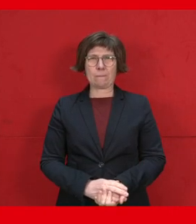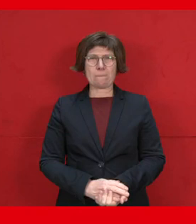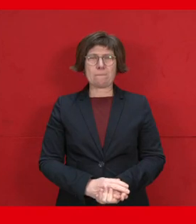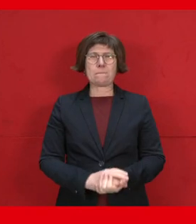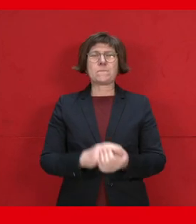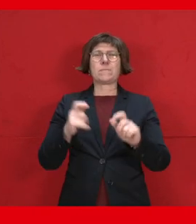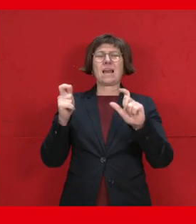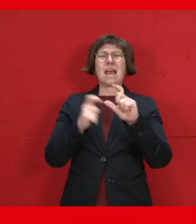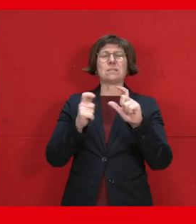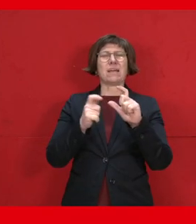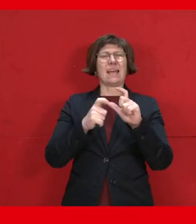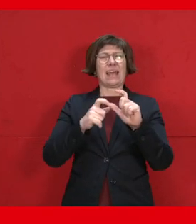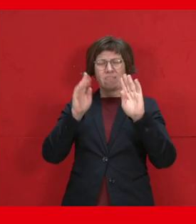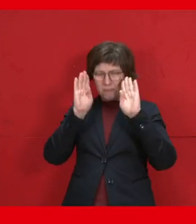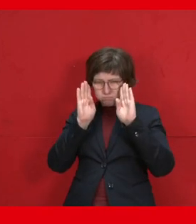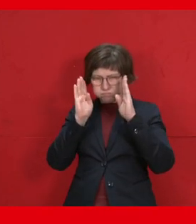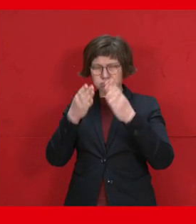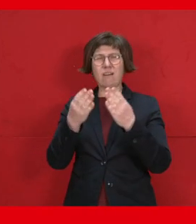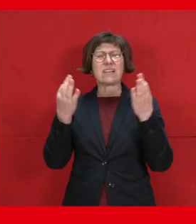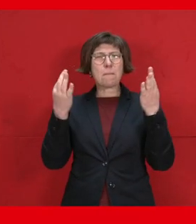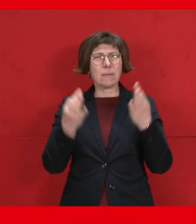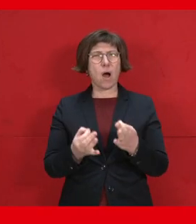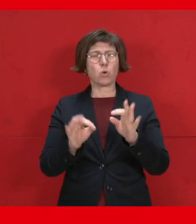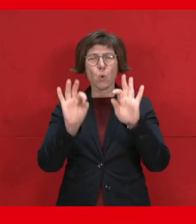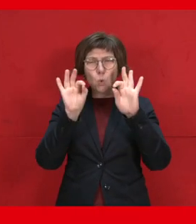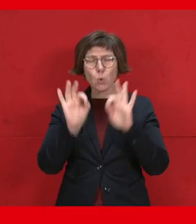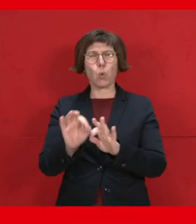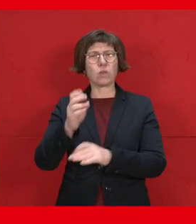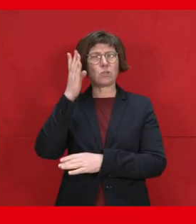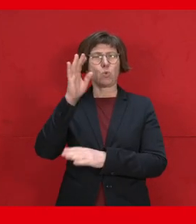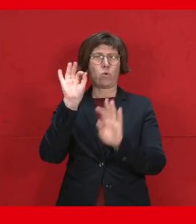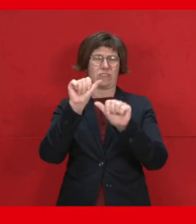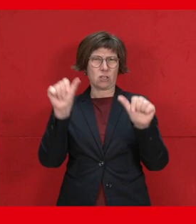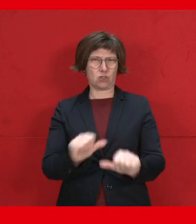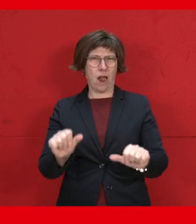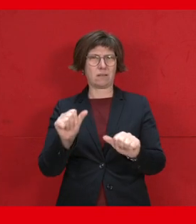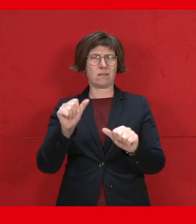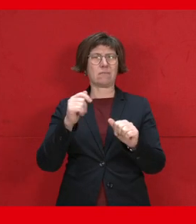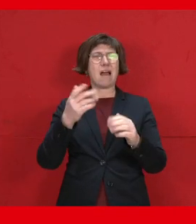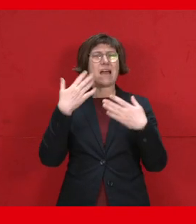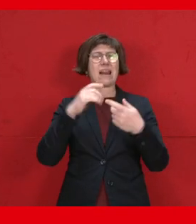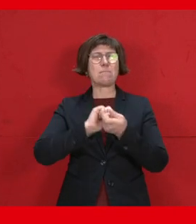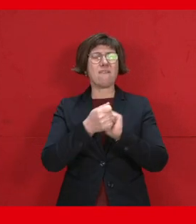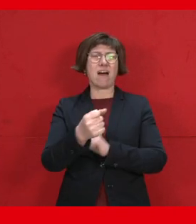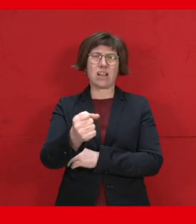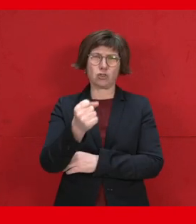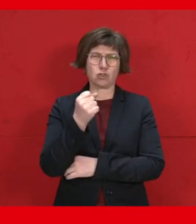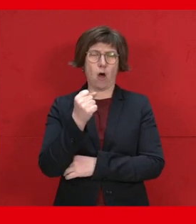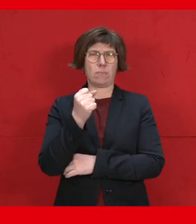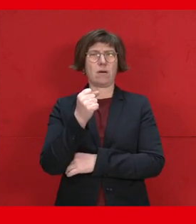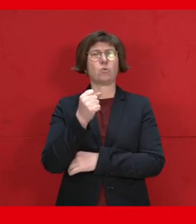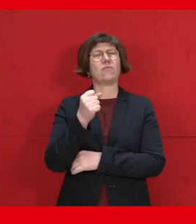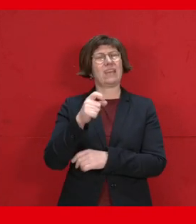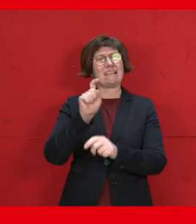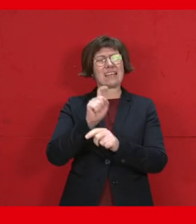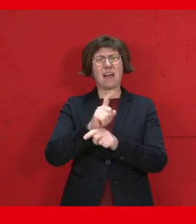Die SPD nimmt also in den Fokus, was notwendig ist, um eine gute Zukunft zu gestalten, den Klimawandel zu stoppen, den digitalen Wandel für alle nutzbar